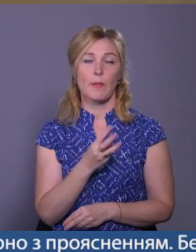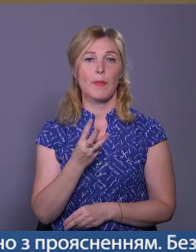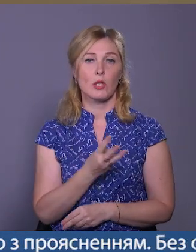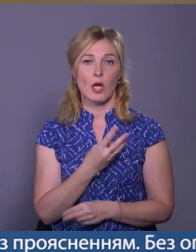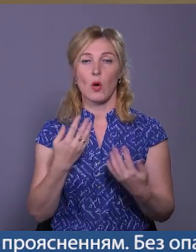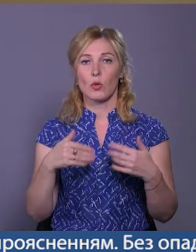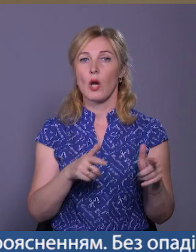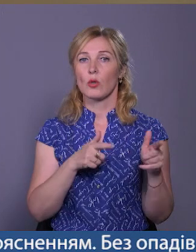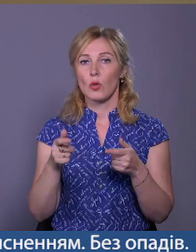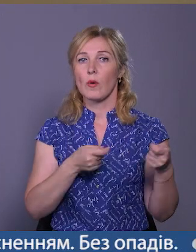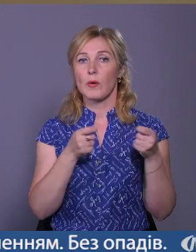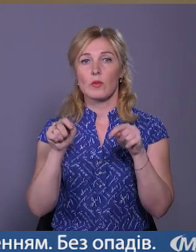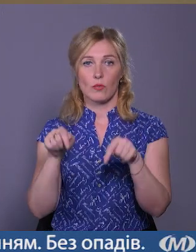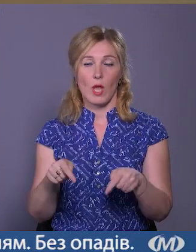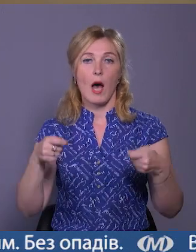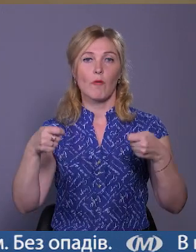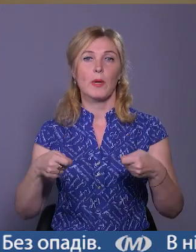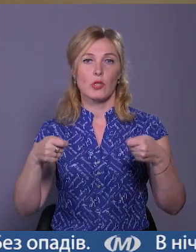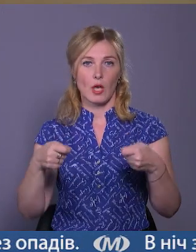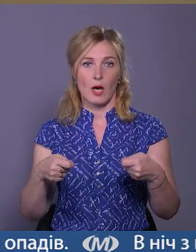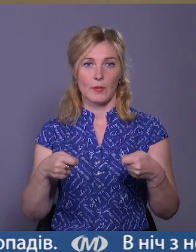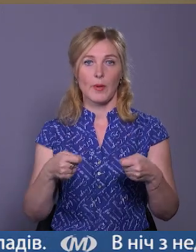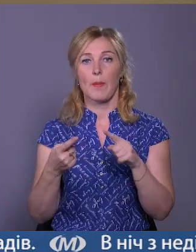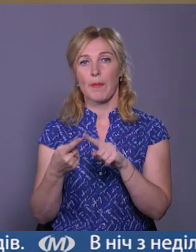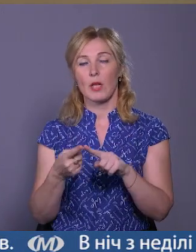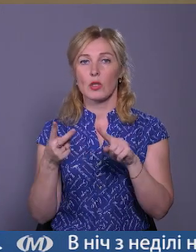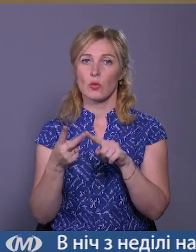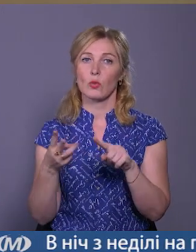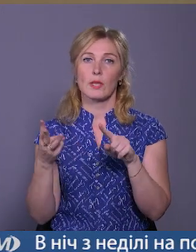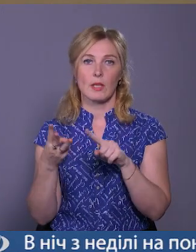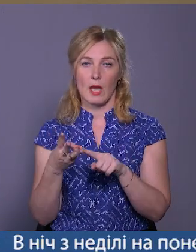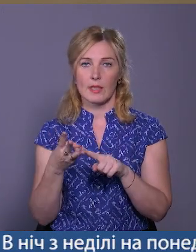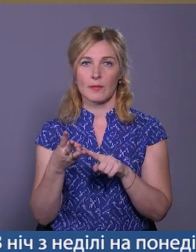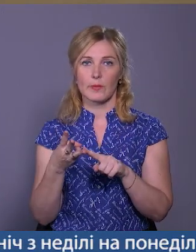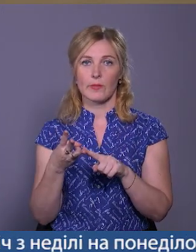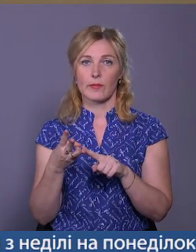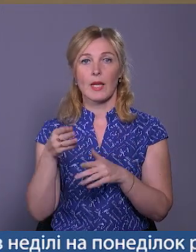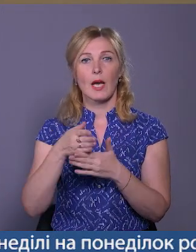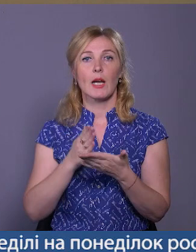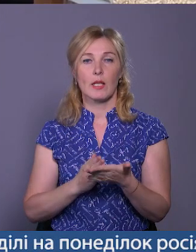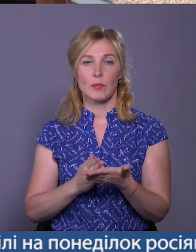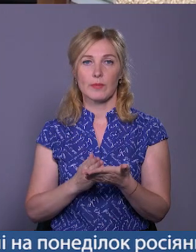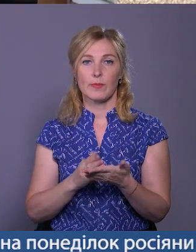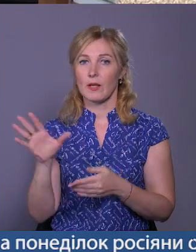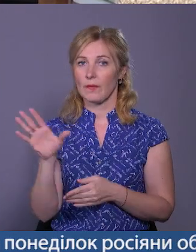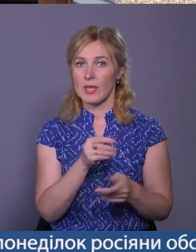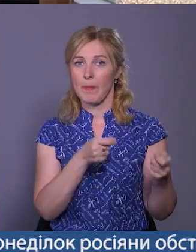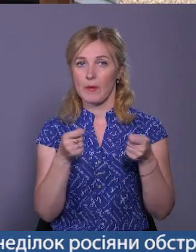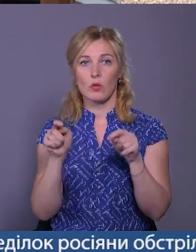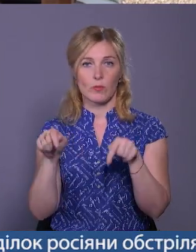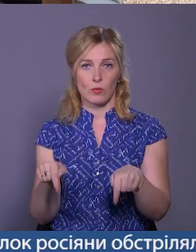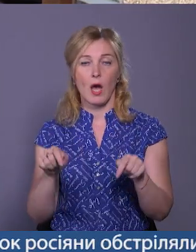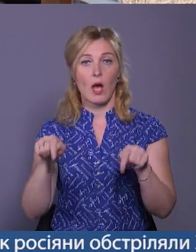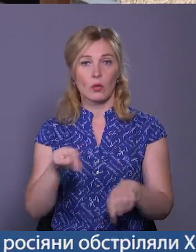вже готово привозимо сюди в бочках готов перше друге третє хліб все привозимо сюди